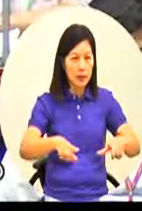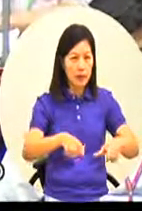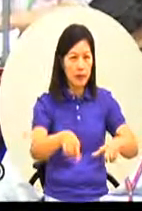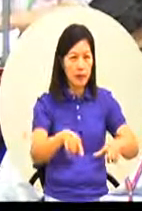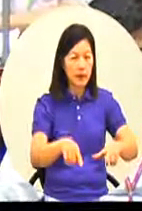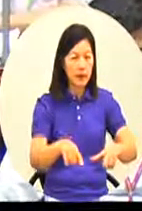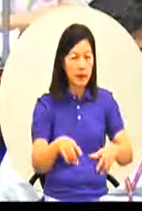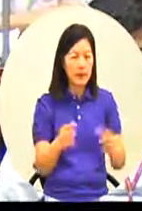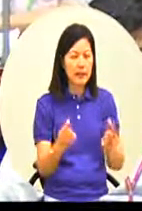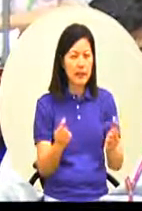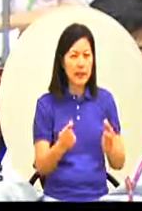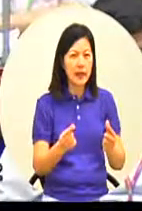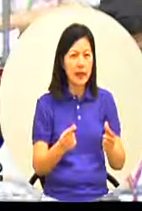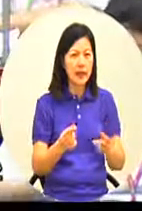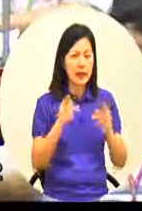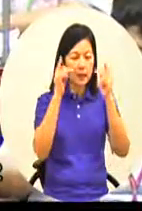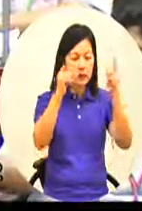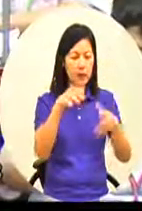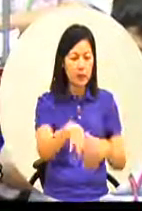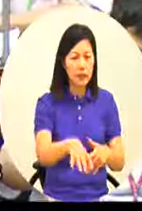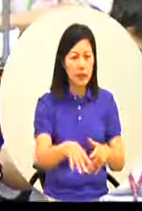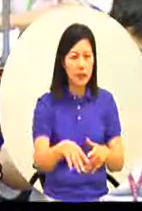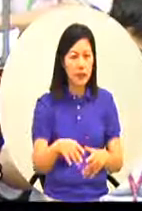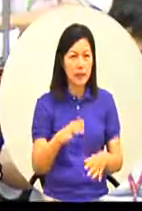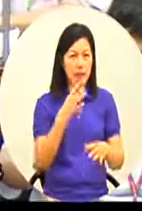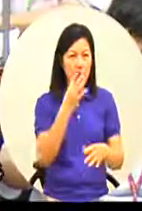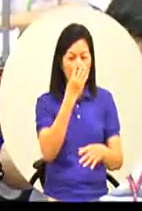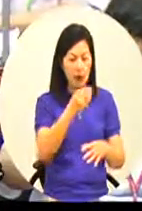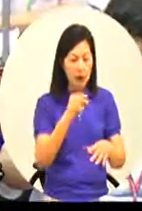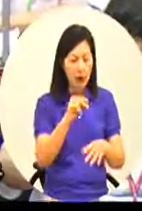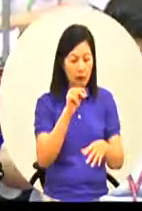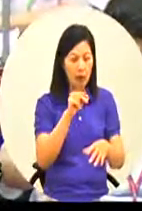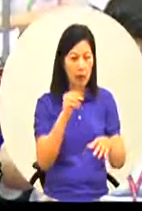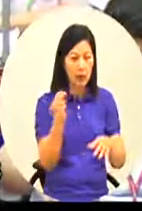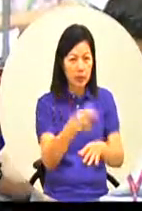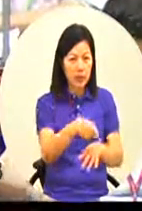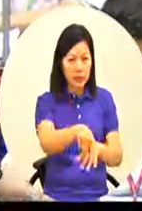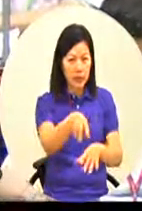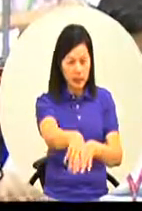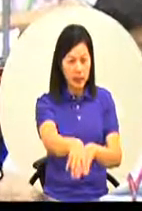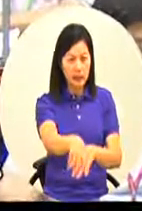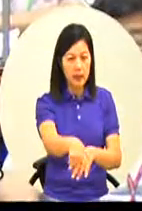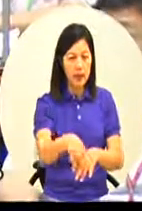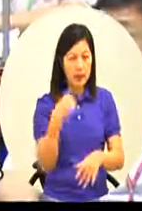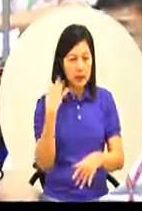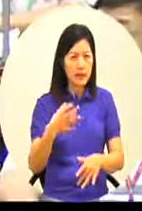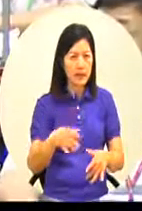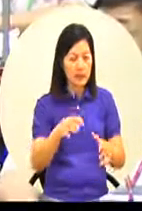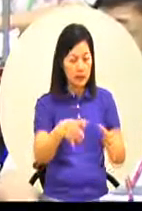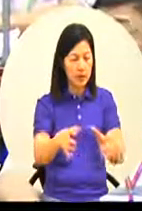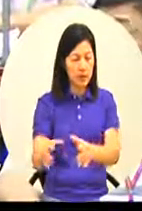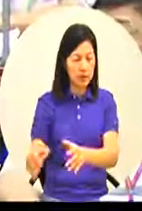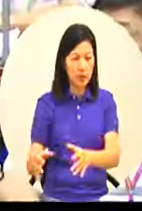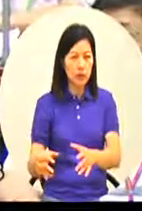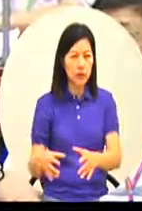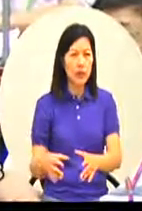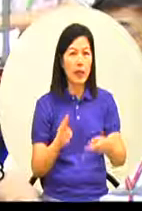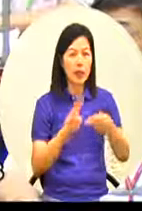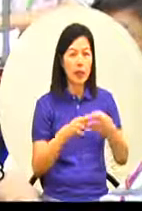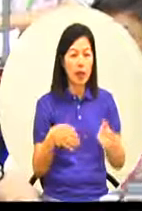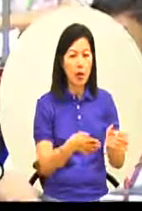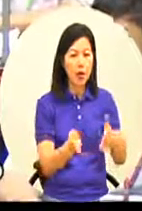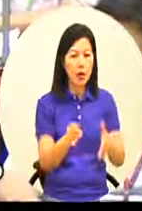运站啊、场站，还有这个高铁周边，以及这个新开发的地区啊、亚湾区，以及这个